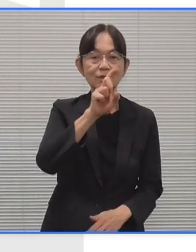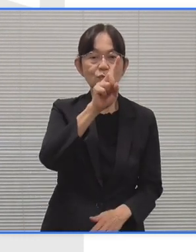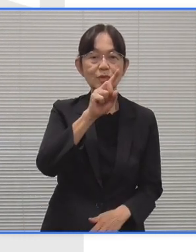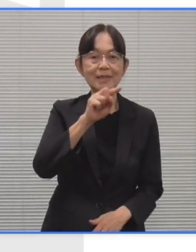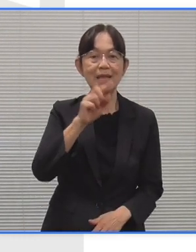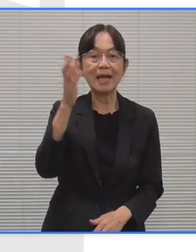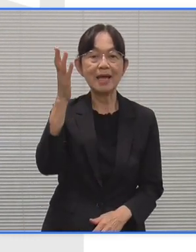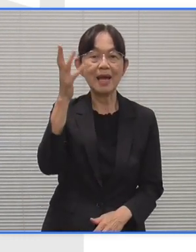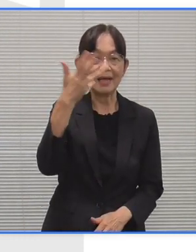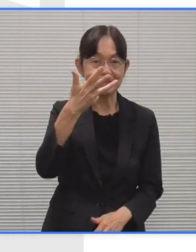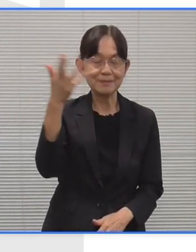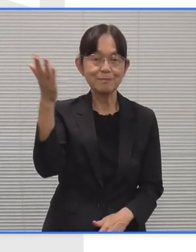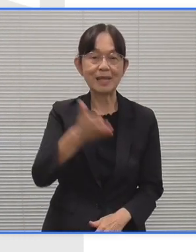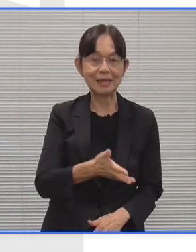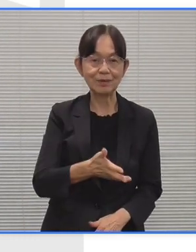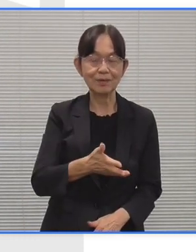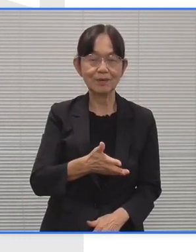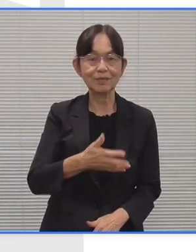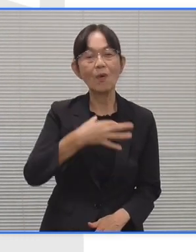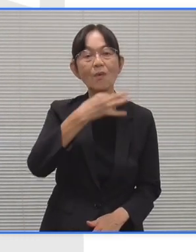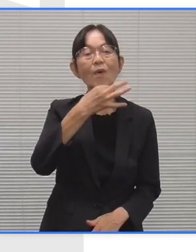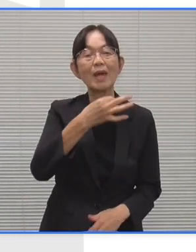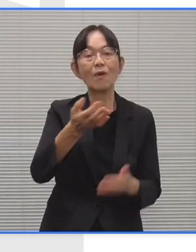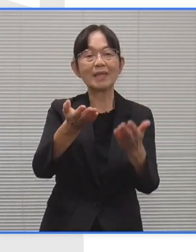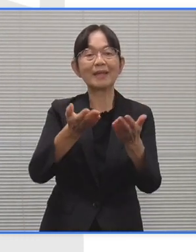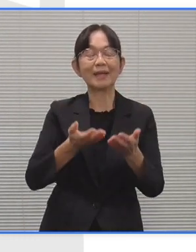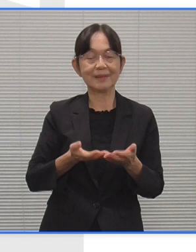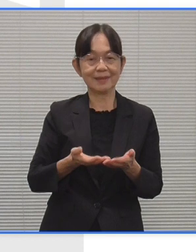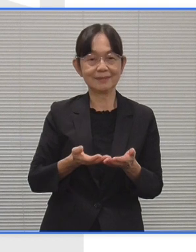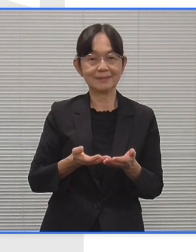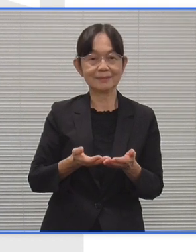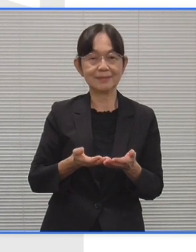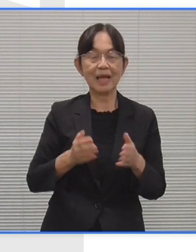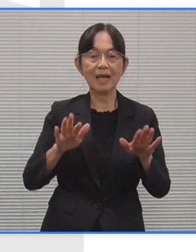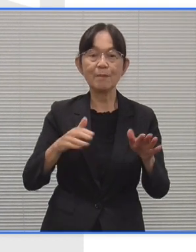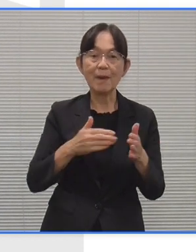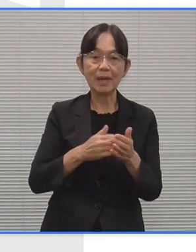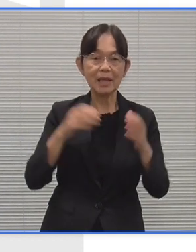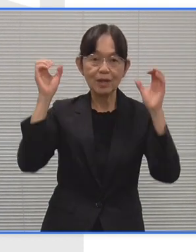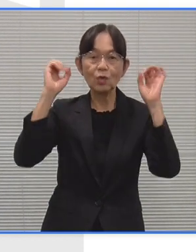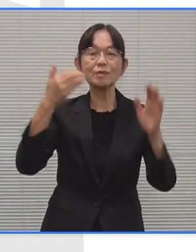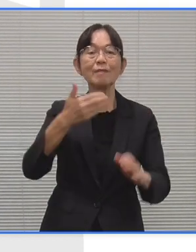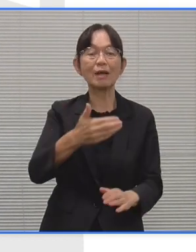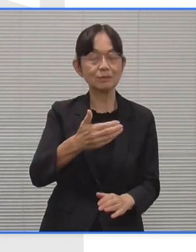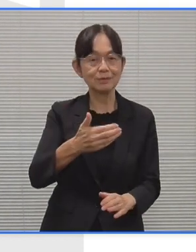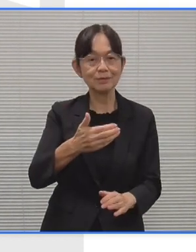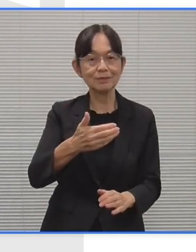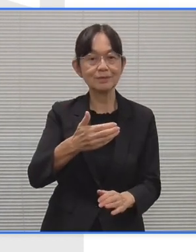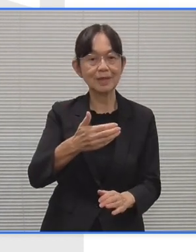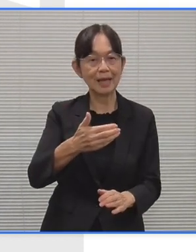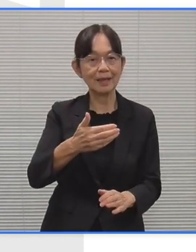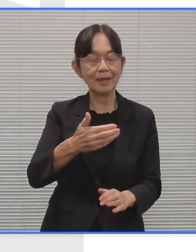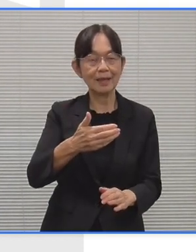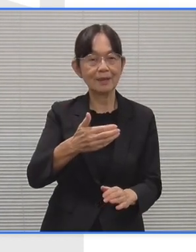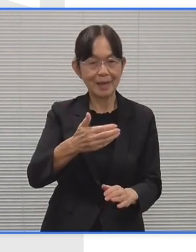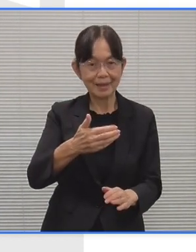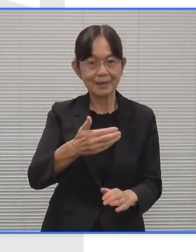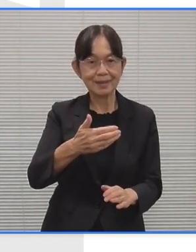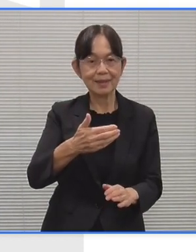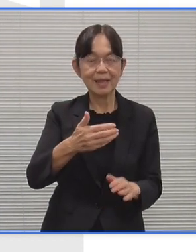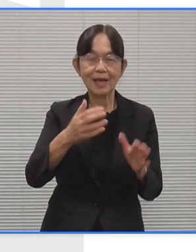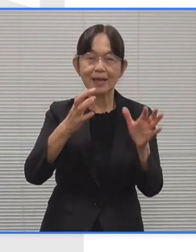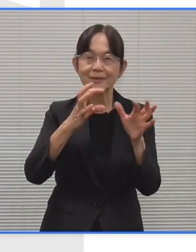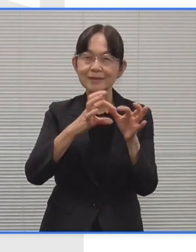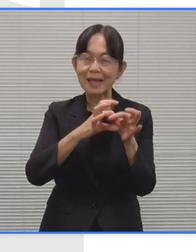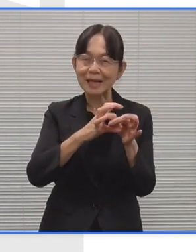31.8% をたくさんのお声をいただいたこと、これは今まで豊島区がもしかするとあんまちょっとつながりきれ